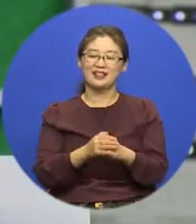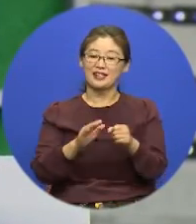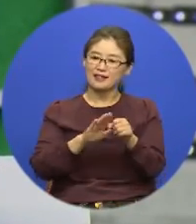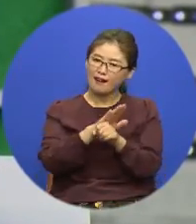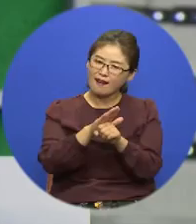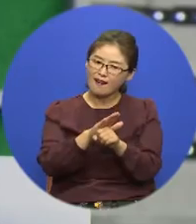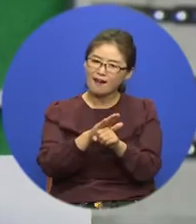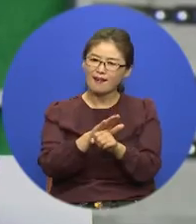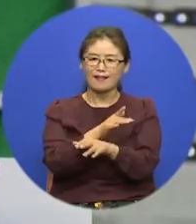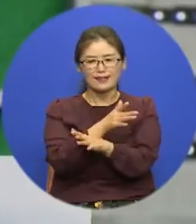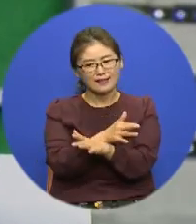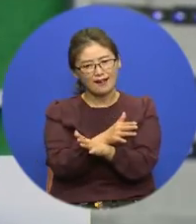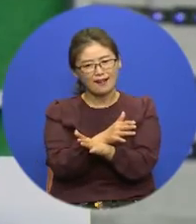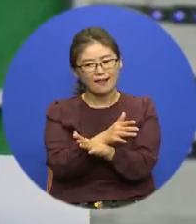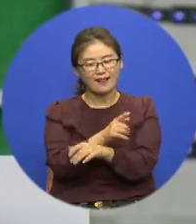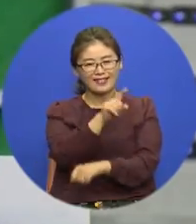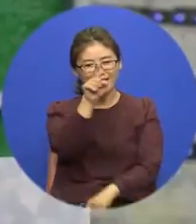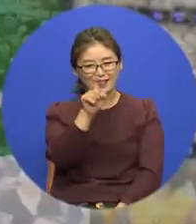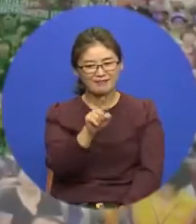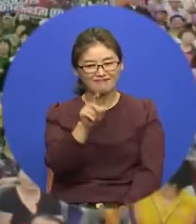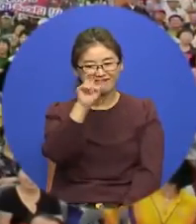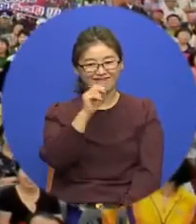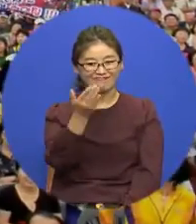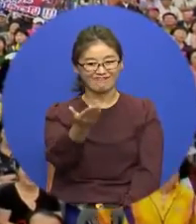사랑이 장난인가요?